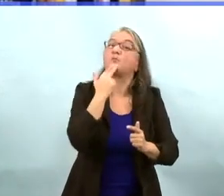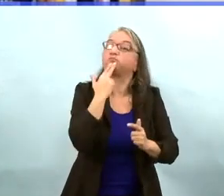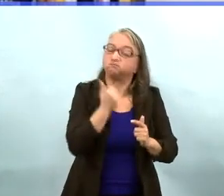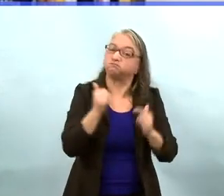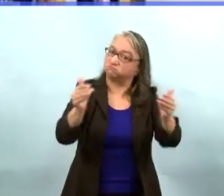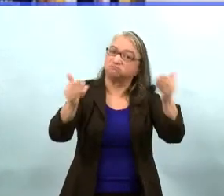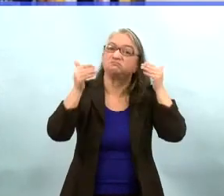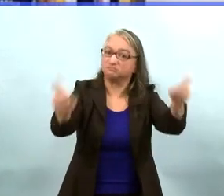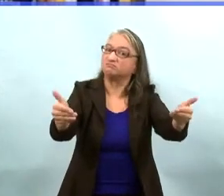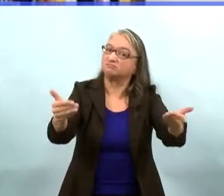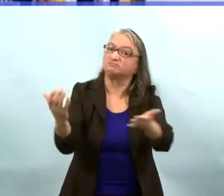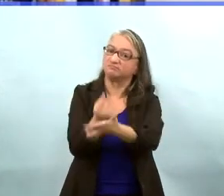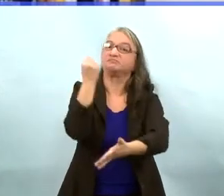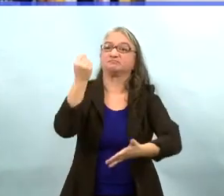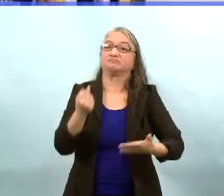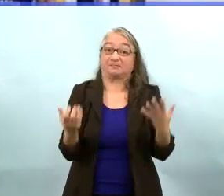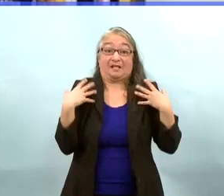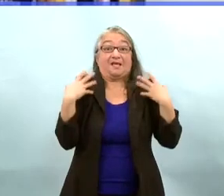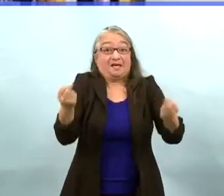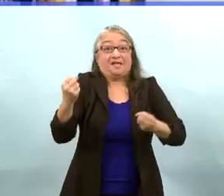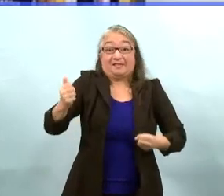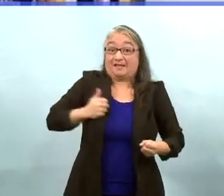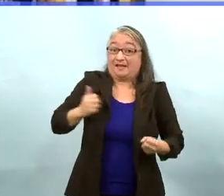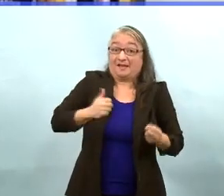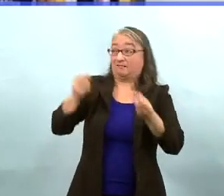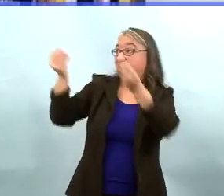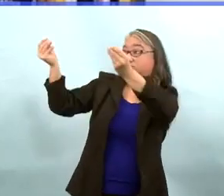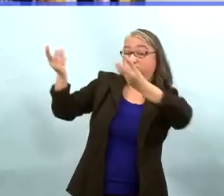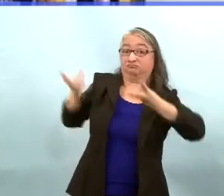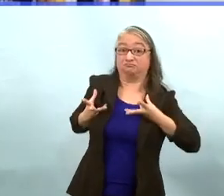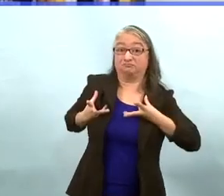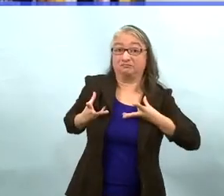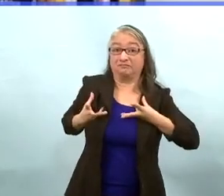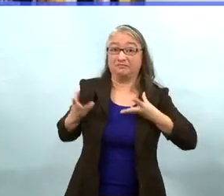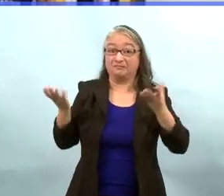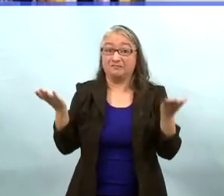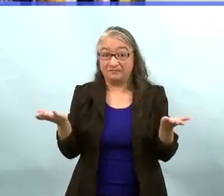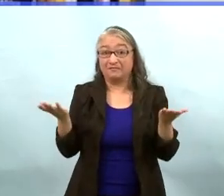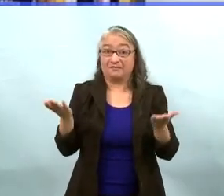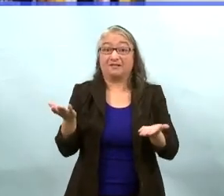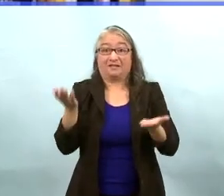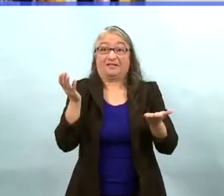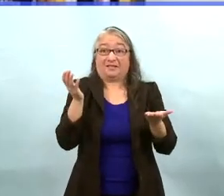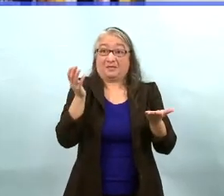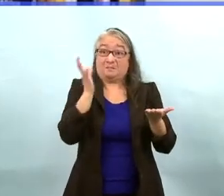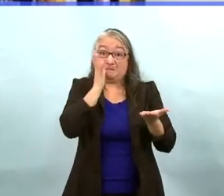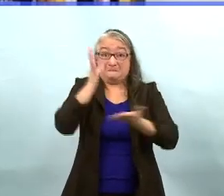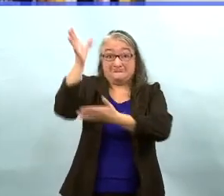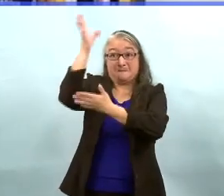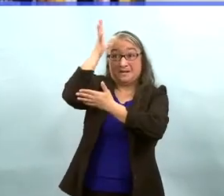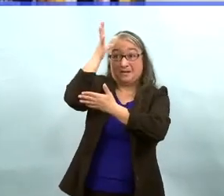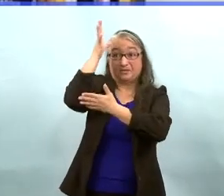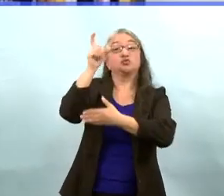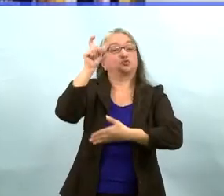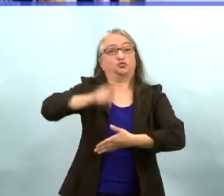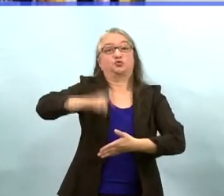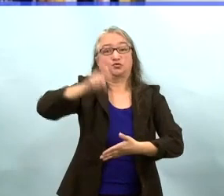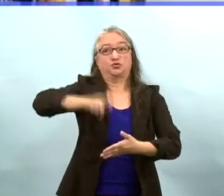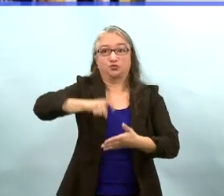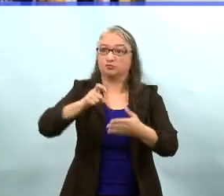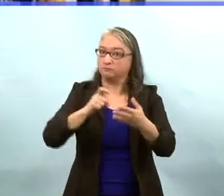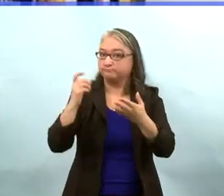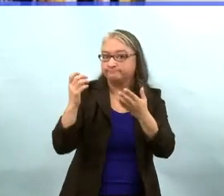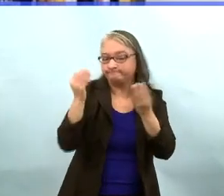protection et moins de risques que si vous décidez de ne pas le faire vacciner. Et c'est vraiment ça qu'on va examiner avec les parents. Alors, on veut certainement que les parents prennent